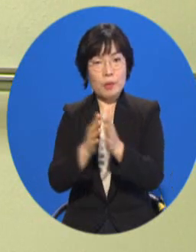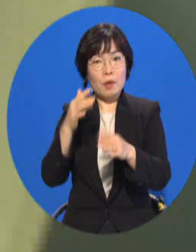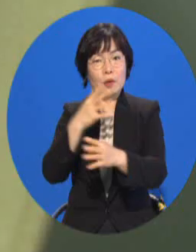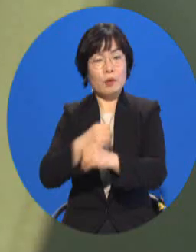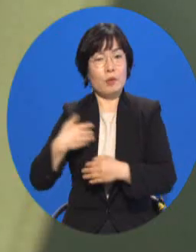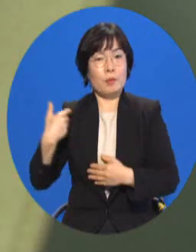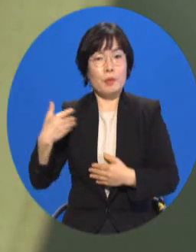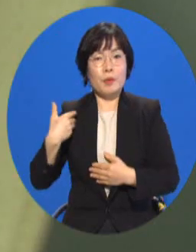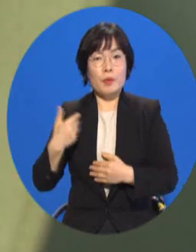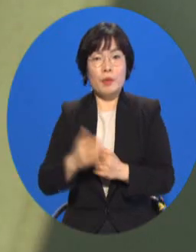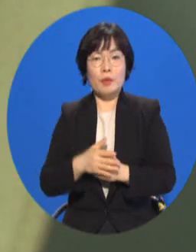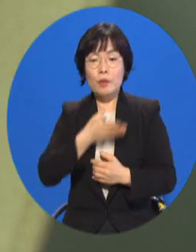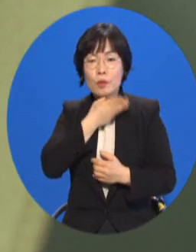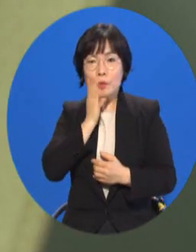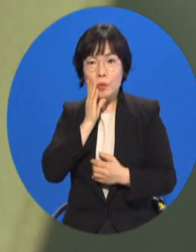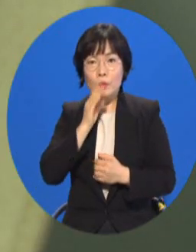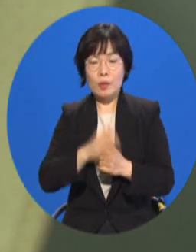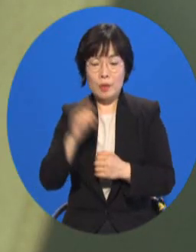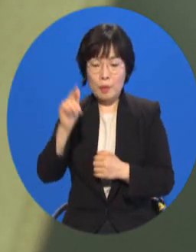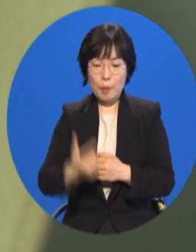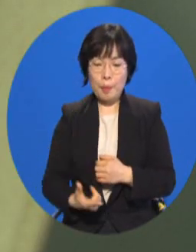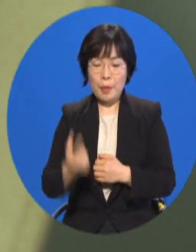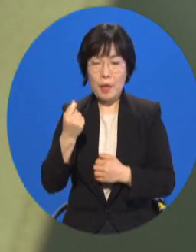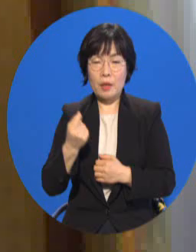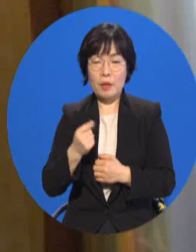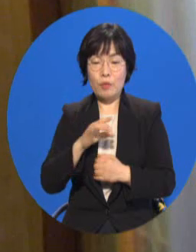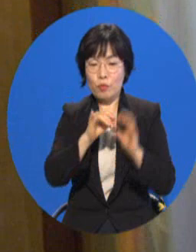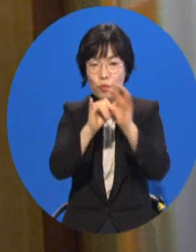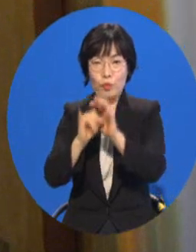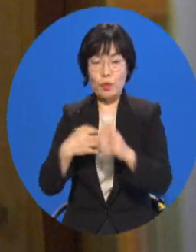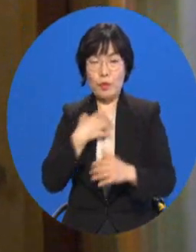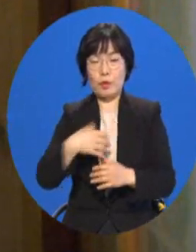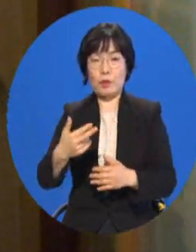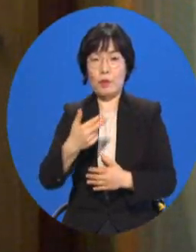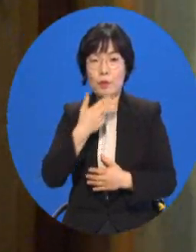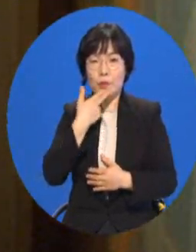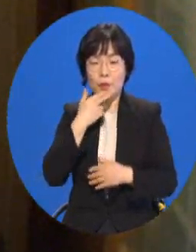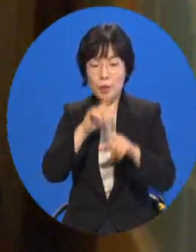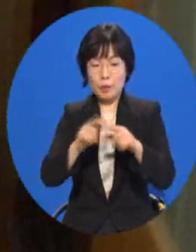상황. 노인들은 하루빨리 코로나 바이러스 걱정 없이